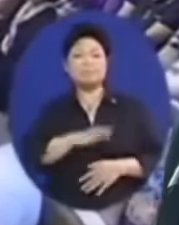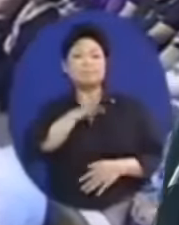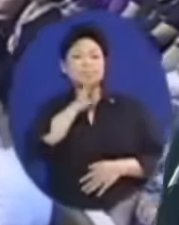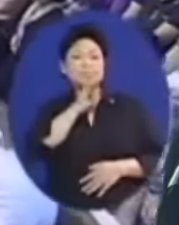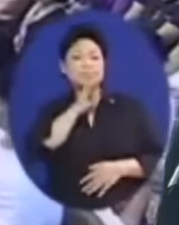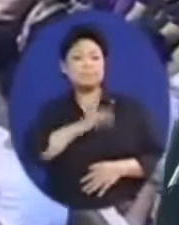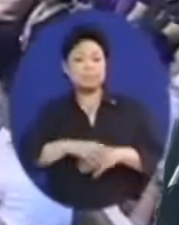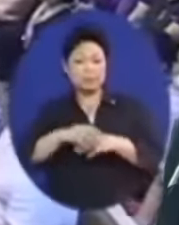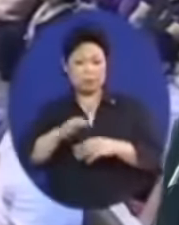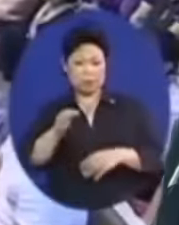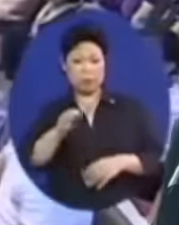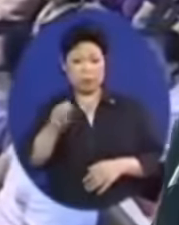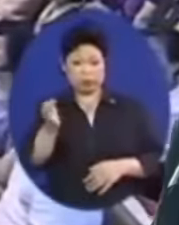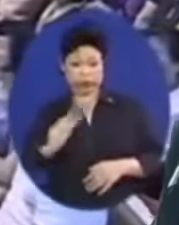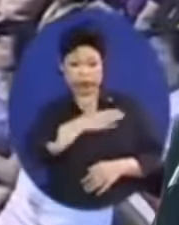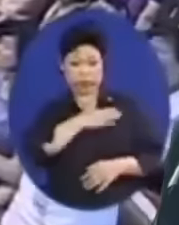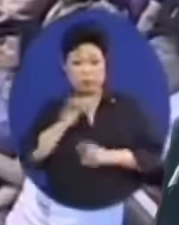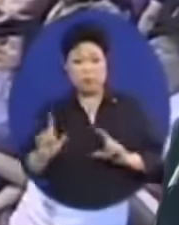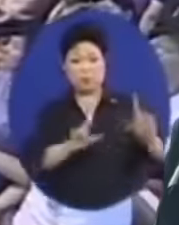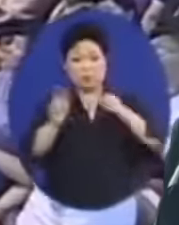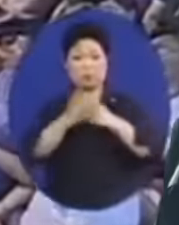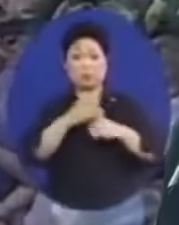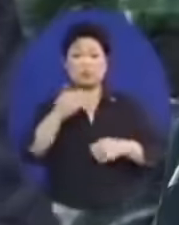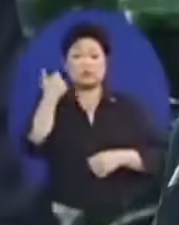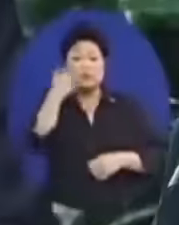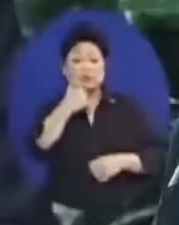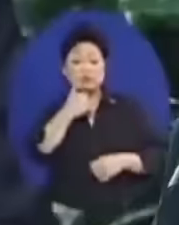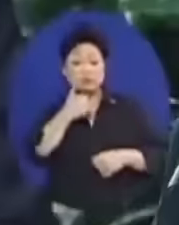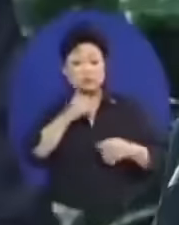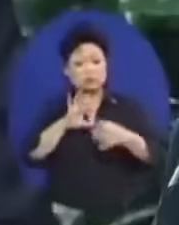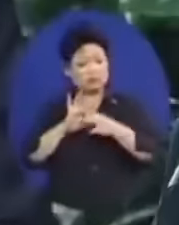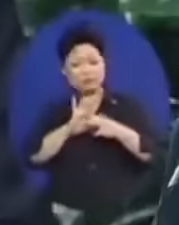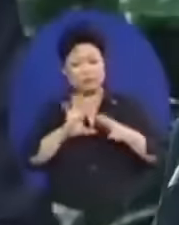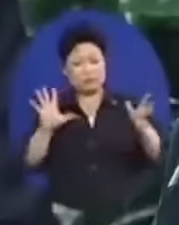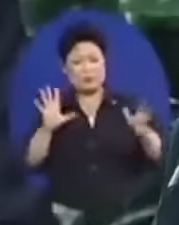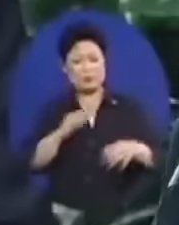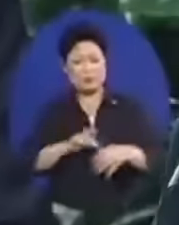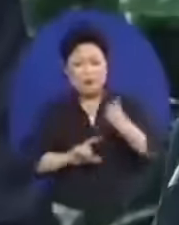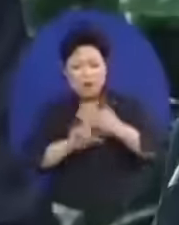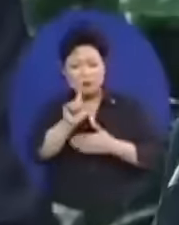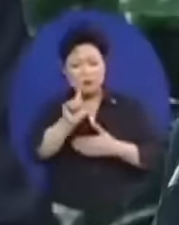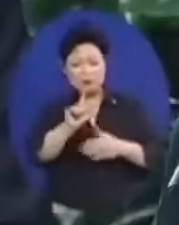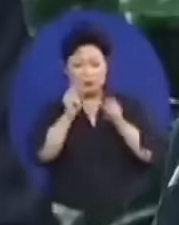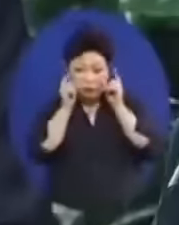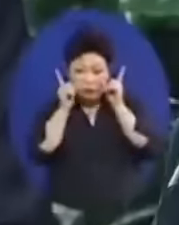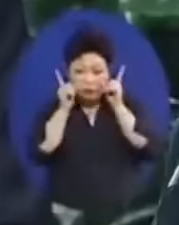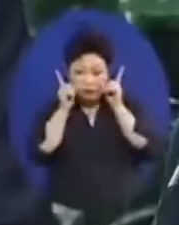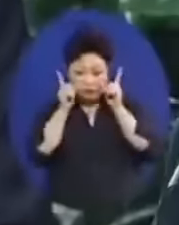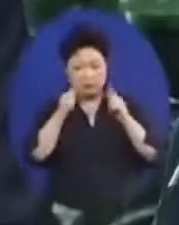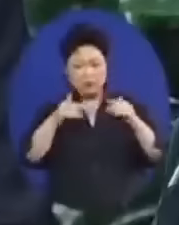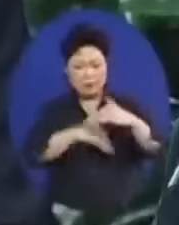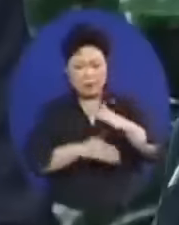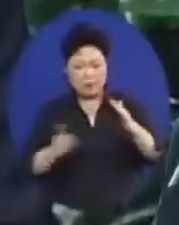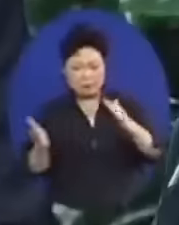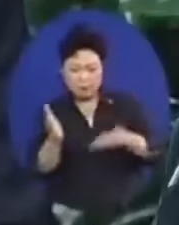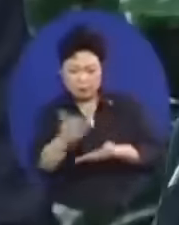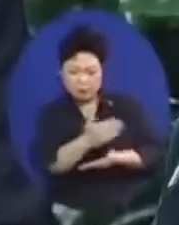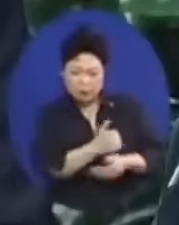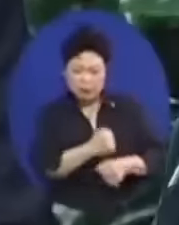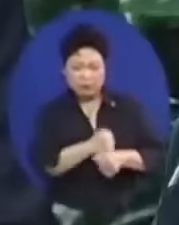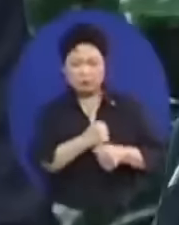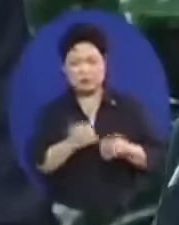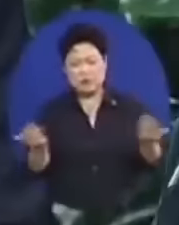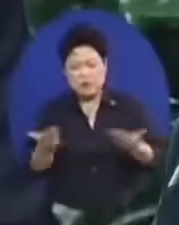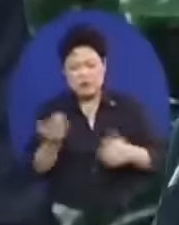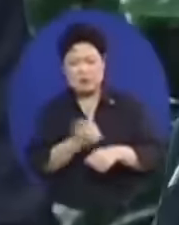분망하게 사니까 누가 누군지 모르지요. 아침에 일어나고 집안 소지하고 밥 먹고 직장에 나가고 부귀